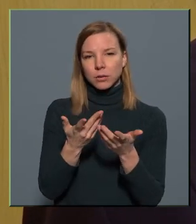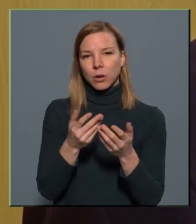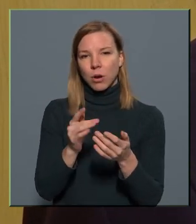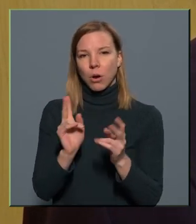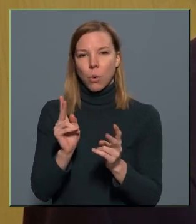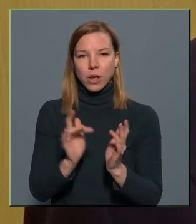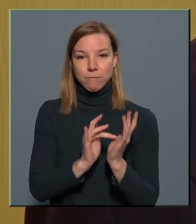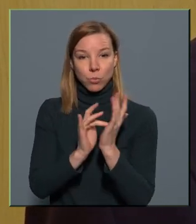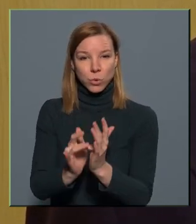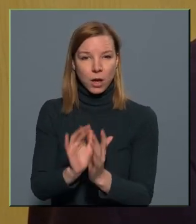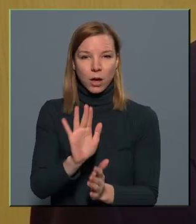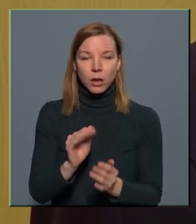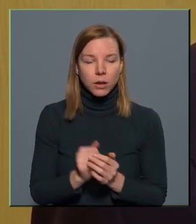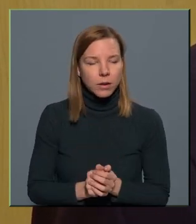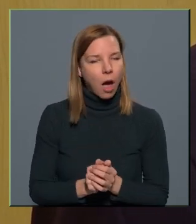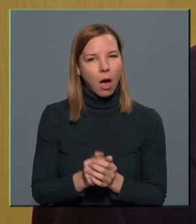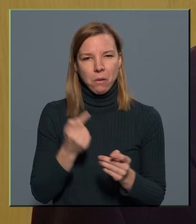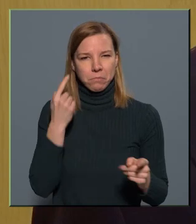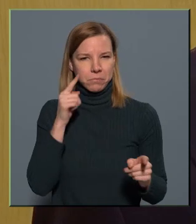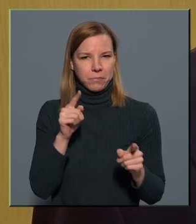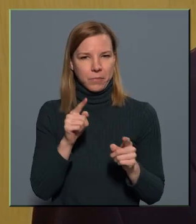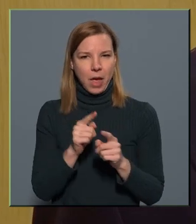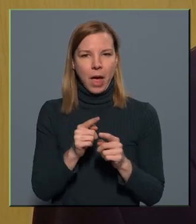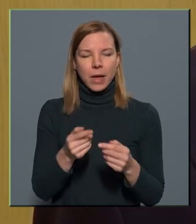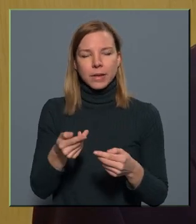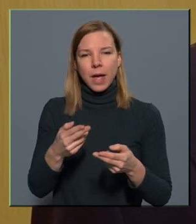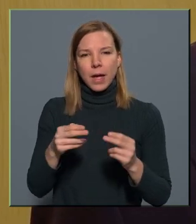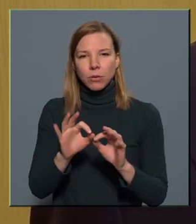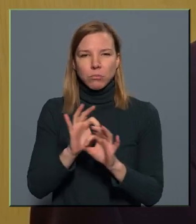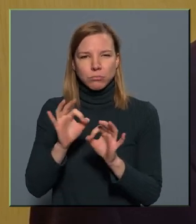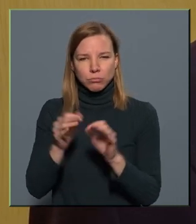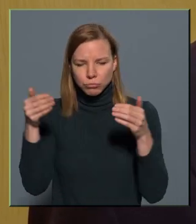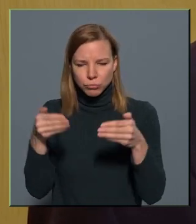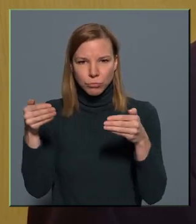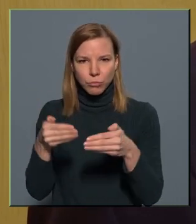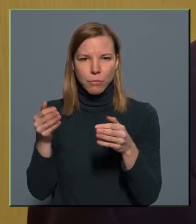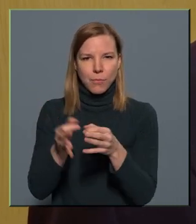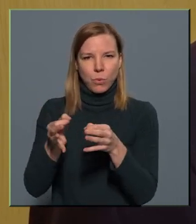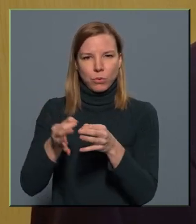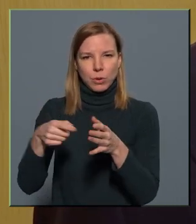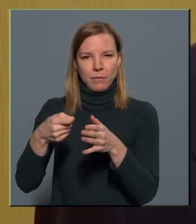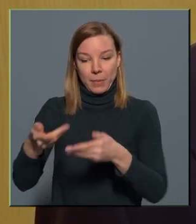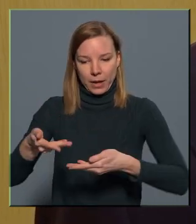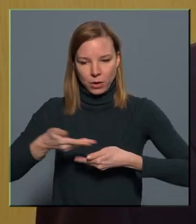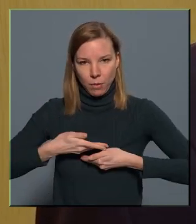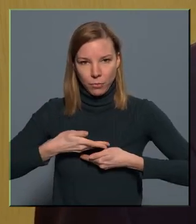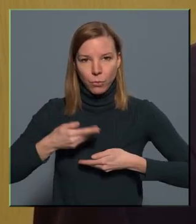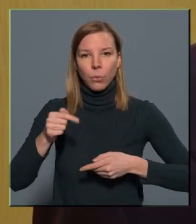egyértelmű, tehát egyre inkább koncentráltabb filmeket kapunk innen is, tehát egyre inkább azt hiszem, hogy ez a filmnyelvet,